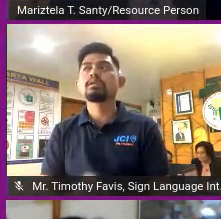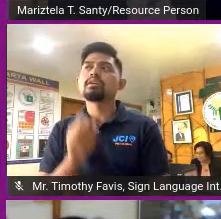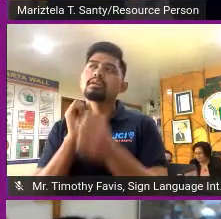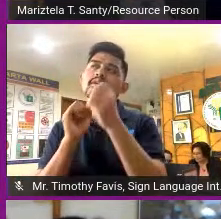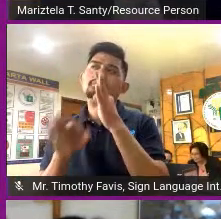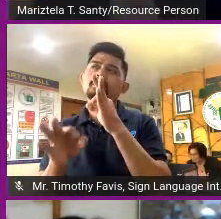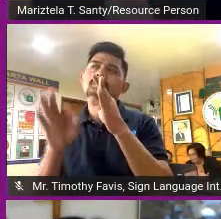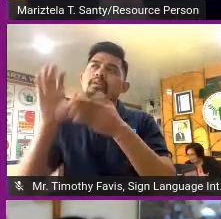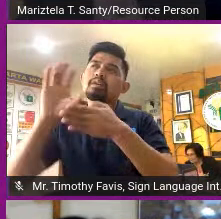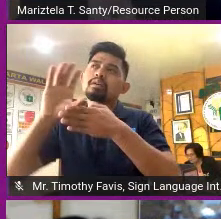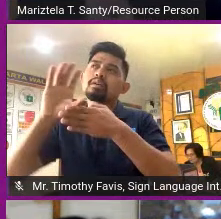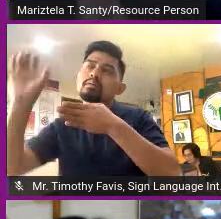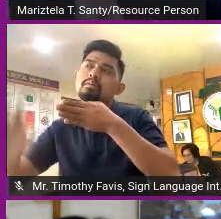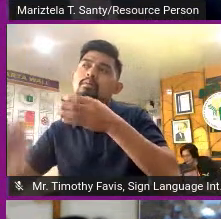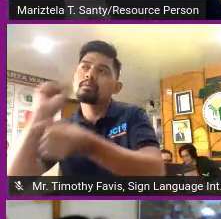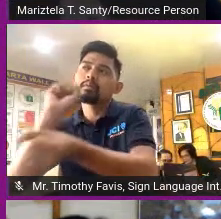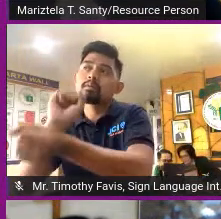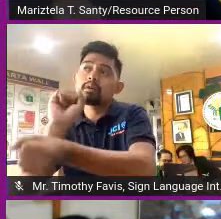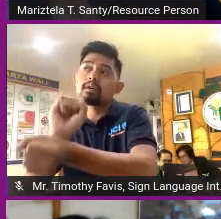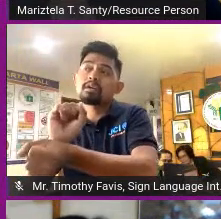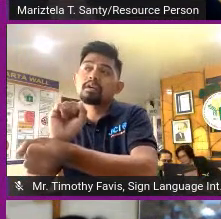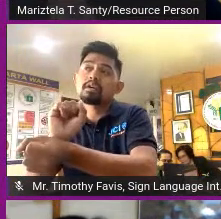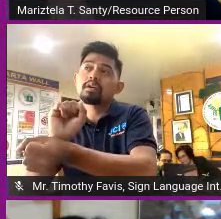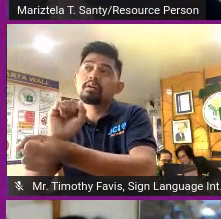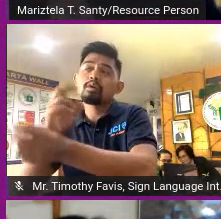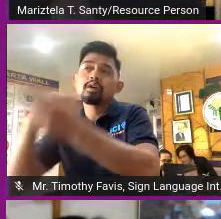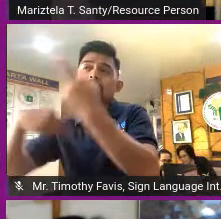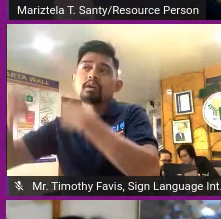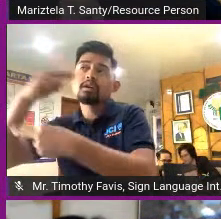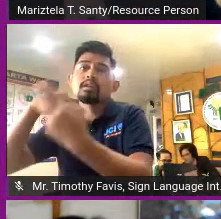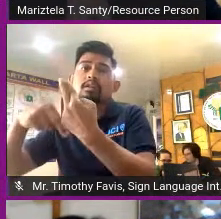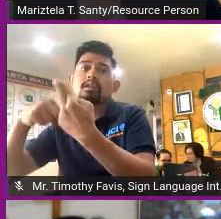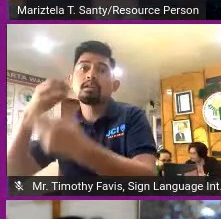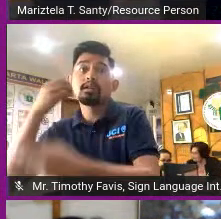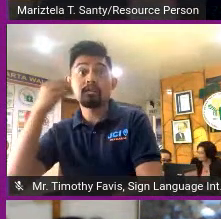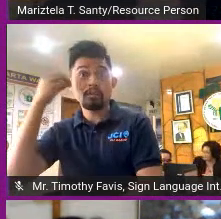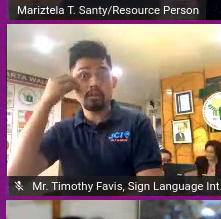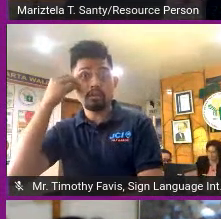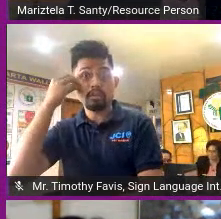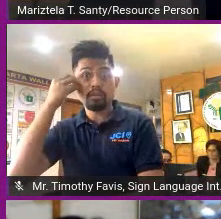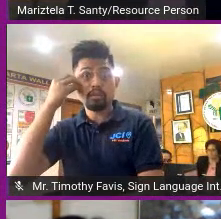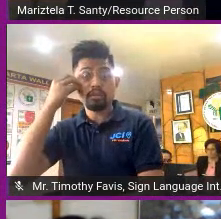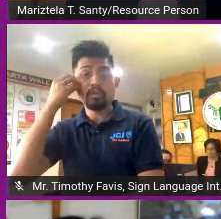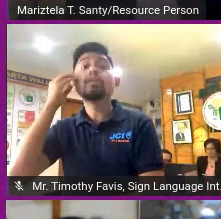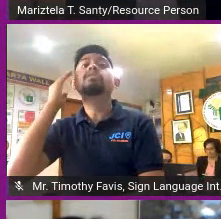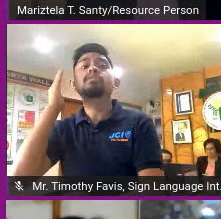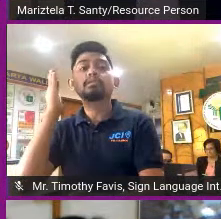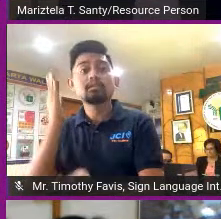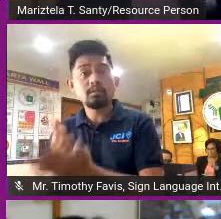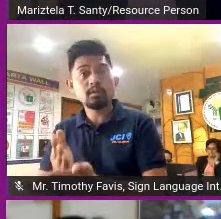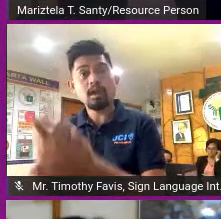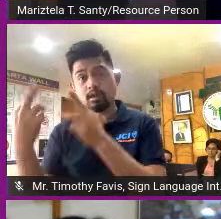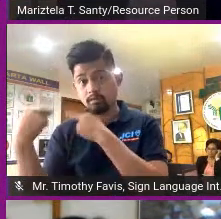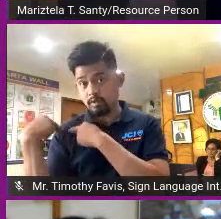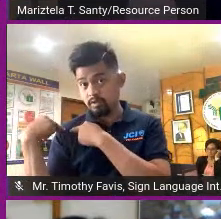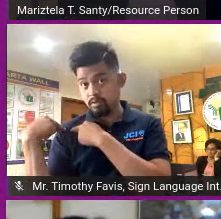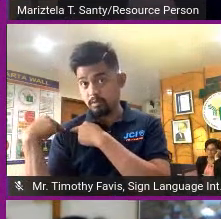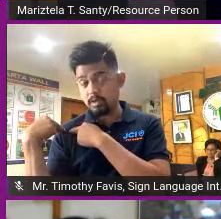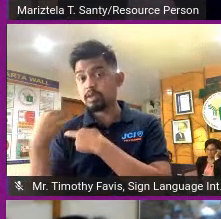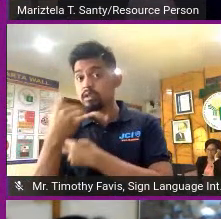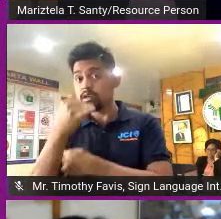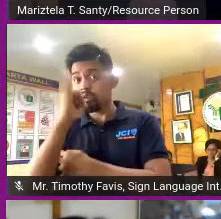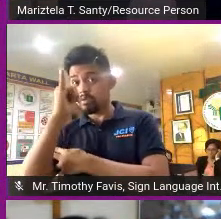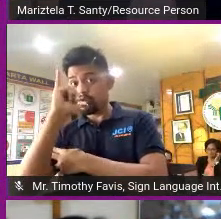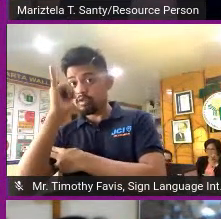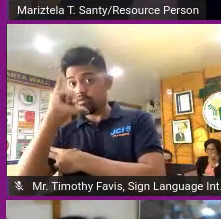1, kapag natapos sa trabaho ang lalaki, pag-uwi sa bahay, tapos na responsibilidad niya. Iba sa babae